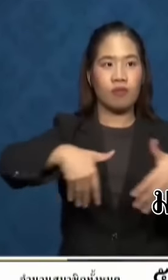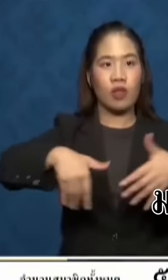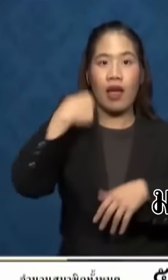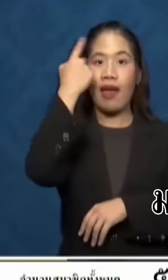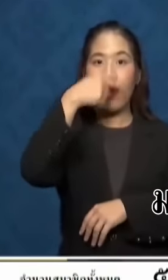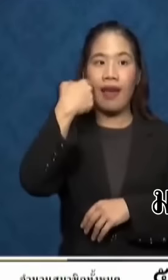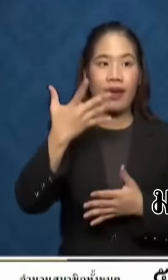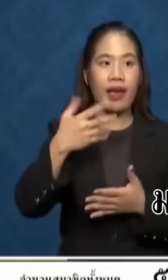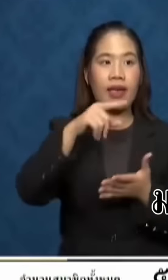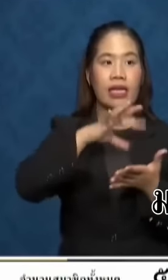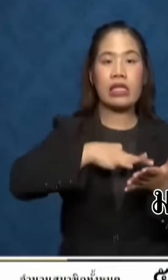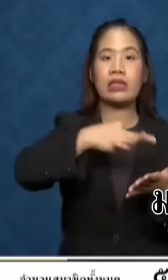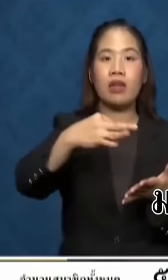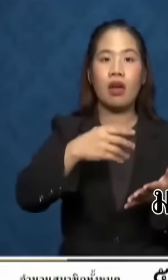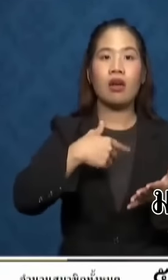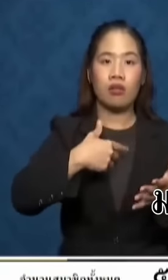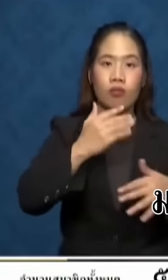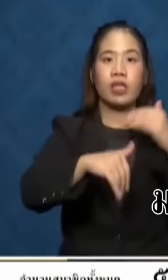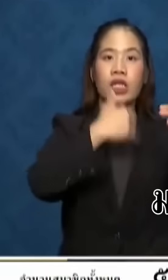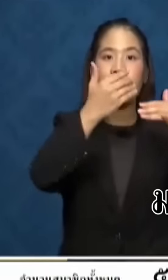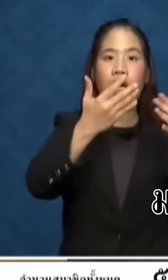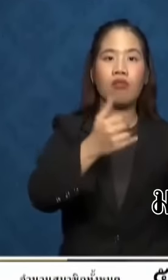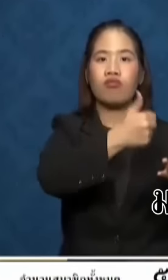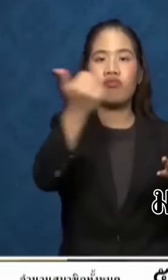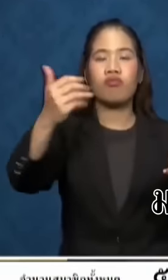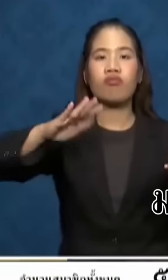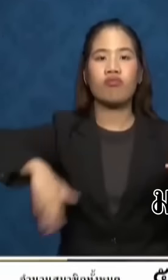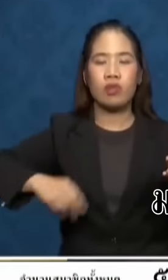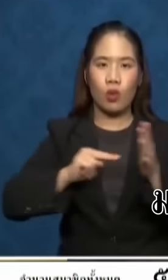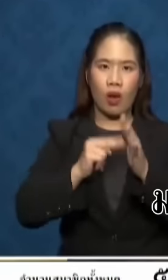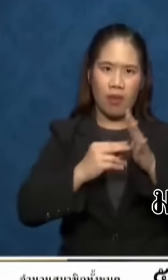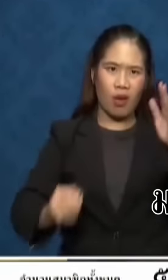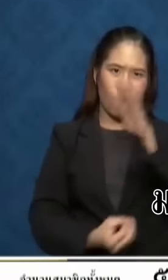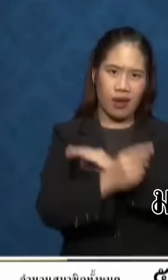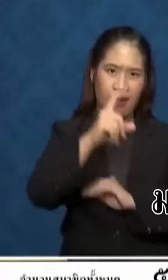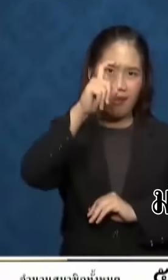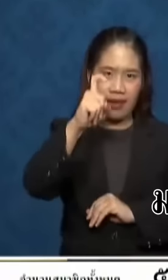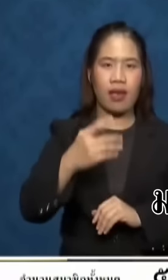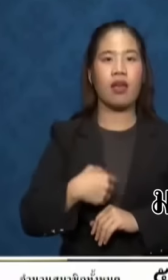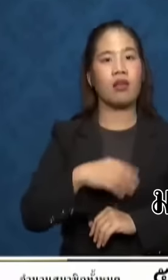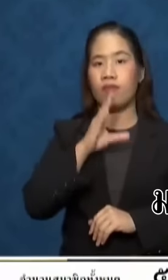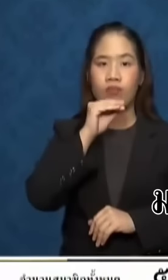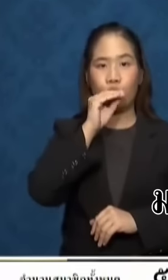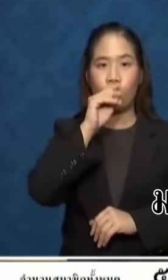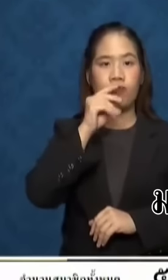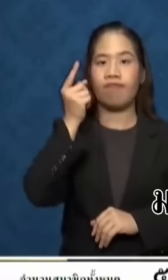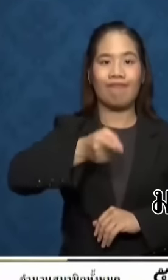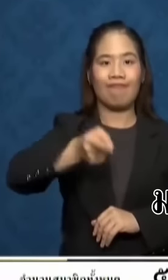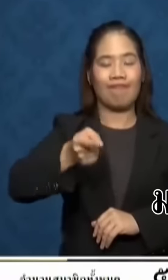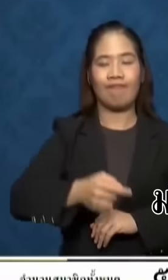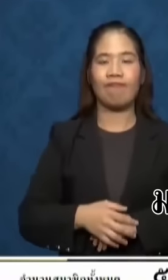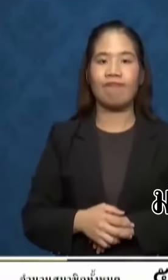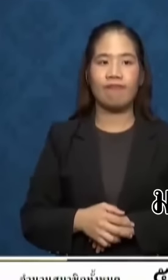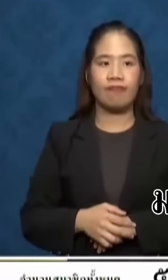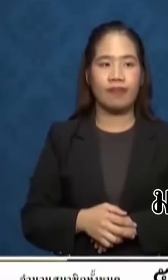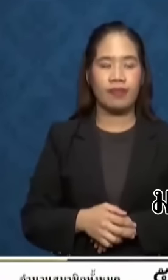าก็ปัฒนาจัวตeluนั้ก่อน จวัienstอนไ้ที่หลังโันก็เลยเสียโอกาส ผมฝากลlanยุ่ยินในคามทงทผมพดCould